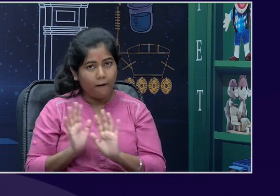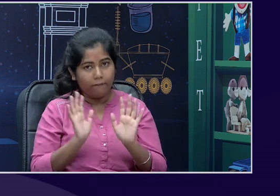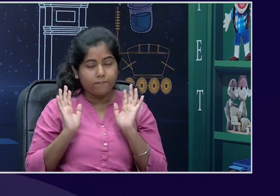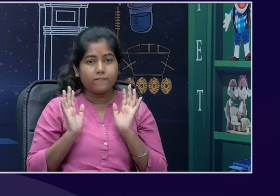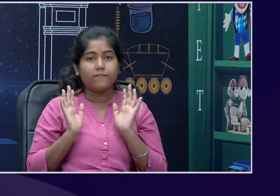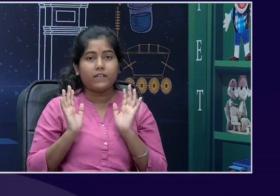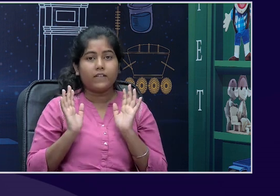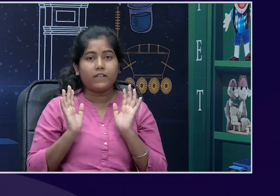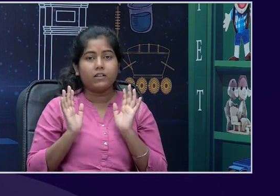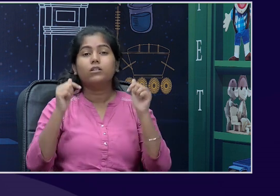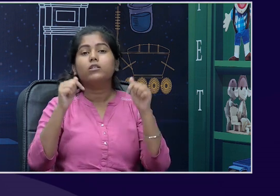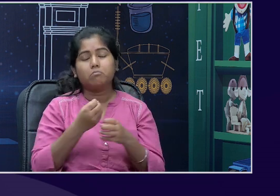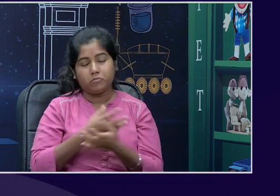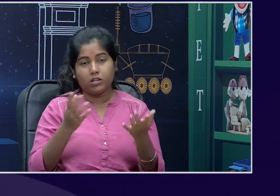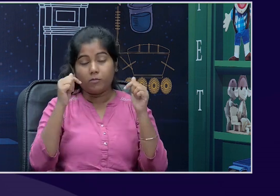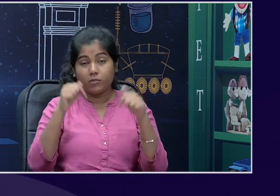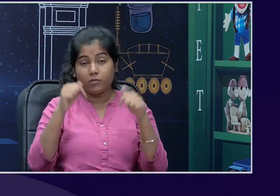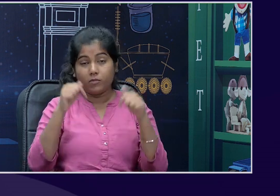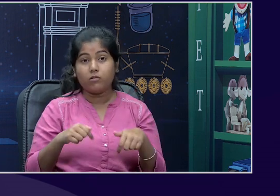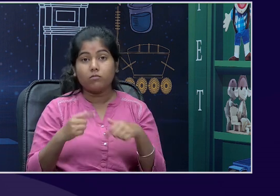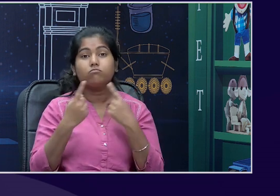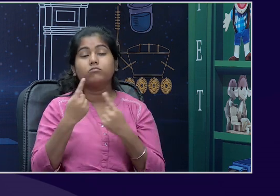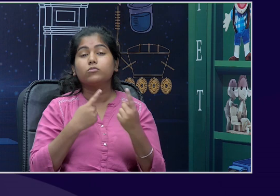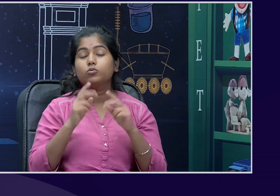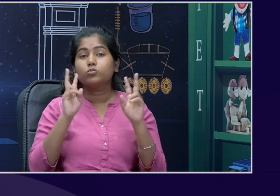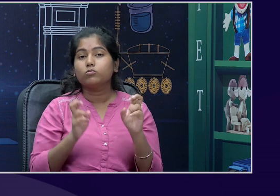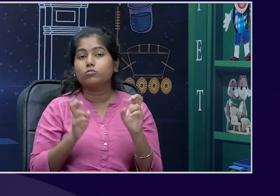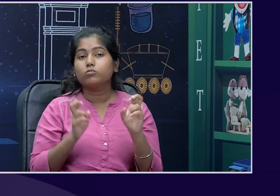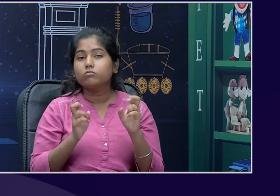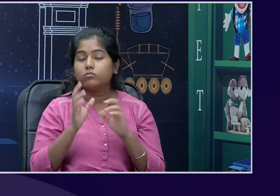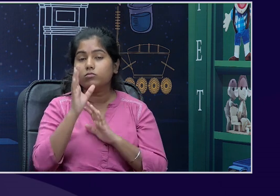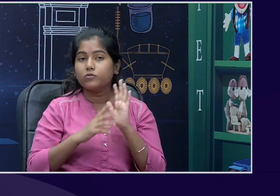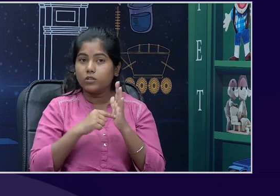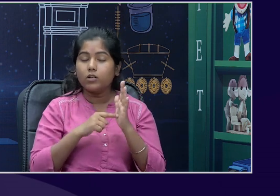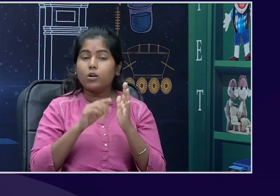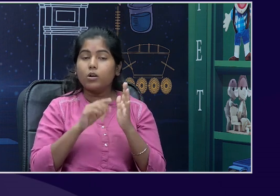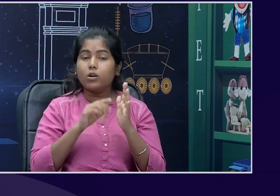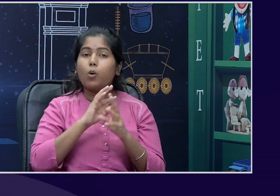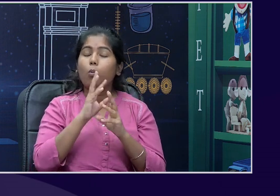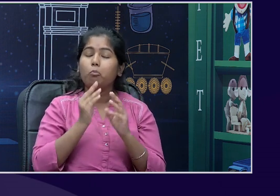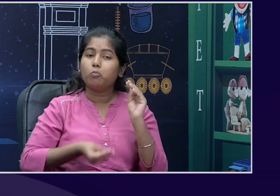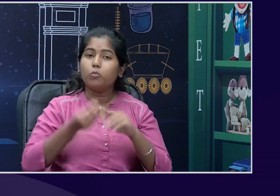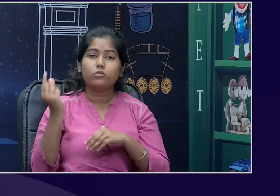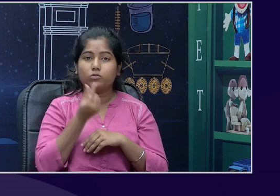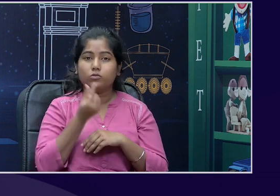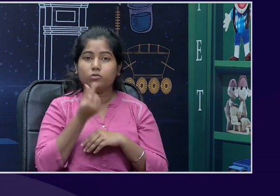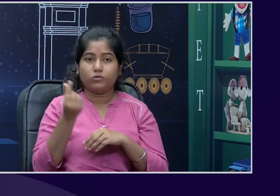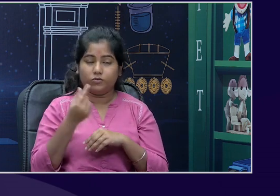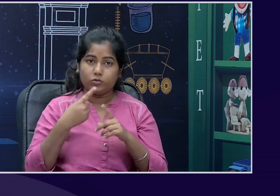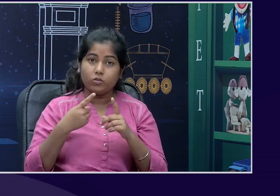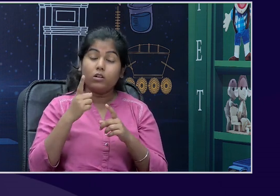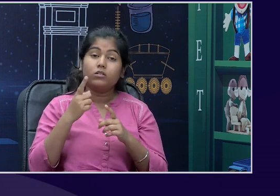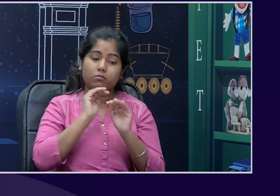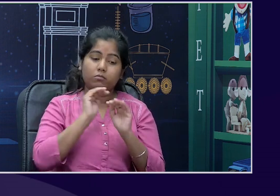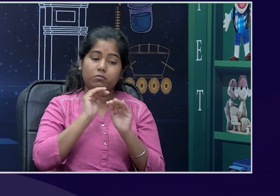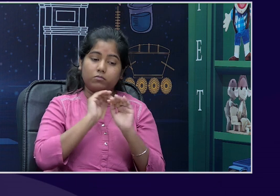हम यहाँ पर एक चर्चा करेंगे जो कि काफ़ी यूजफुल और रिसोर्स है हमारे सभी बच्चों के लिए, टीचर के